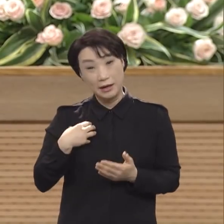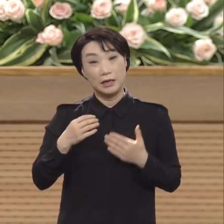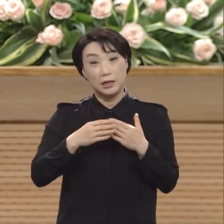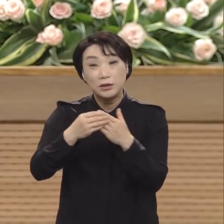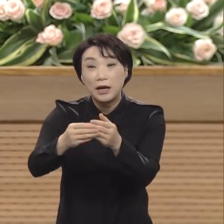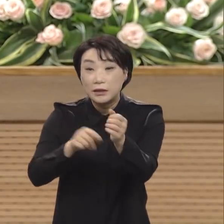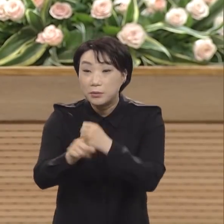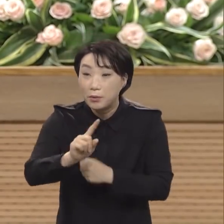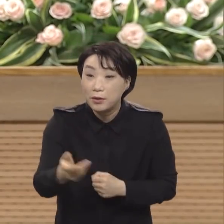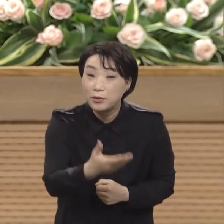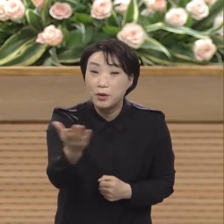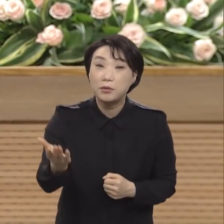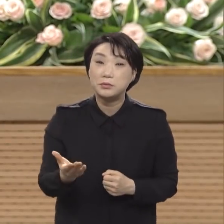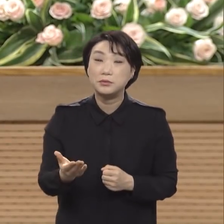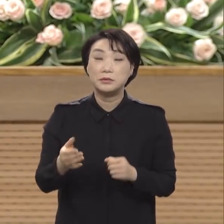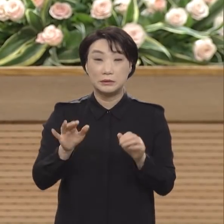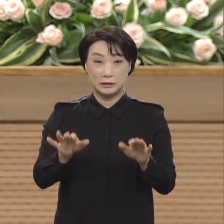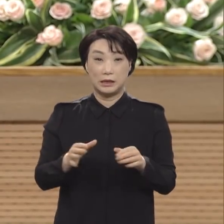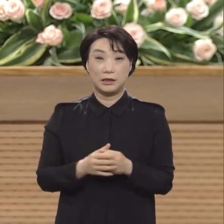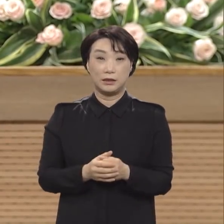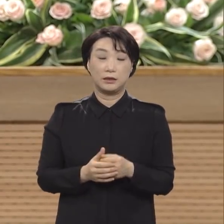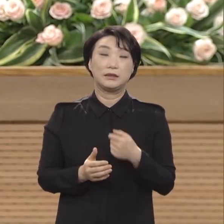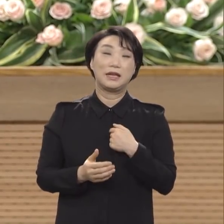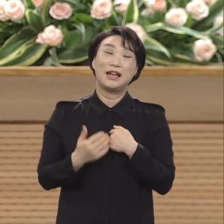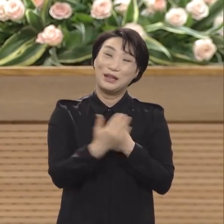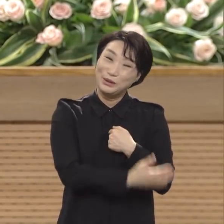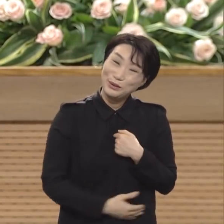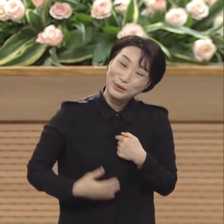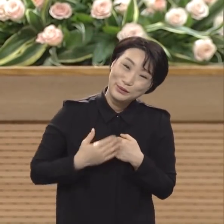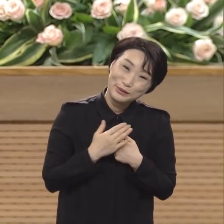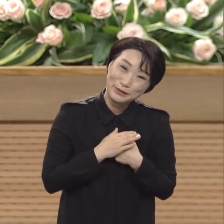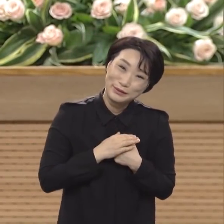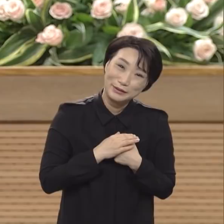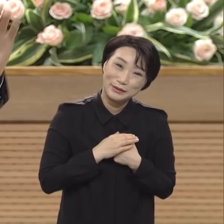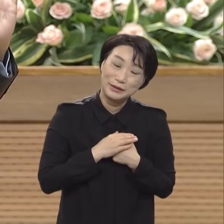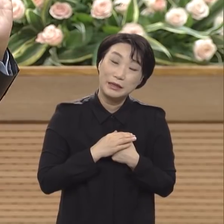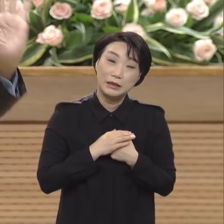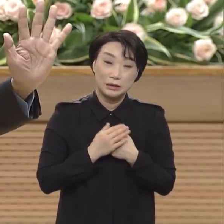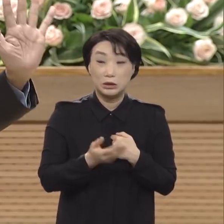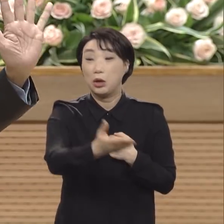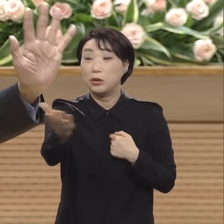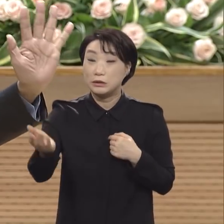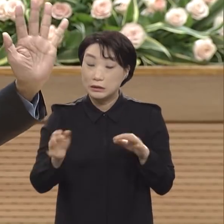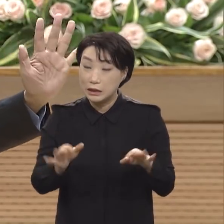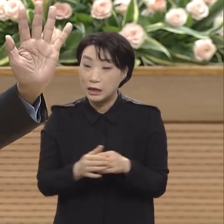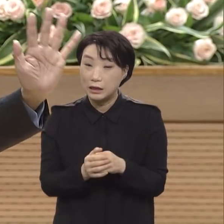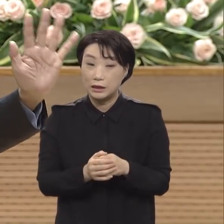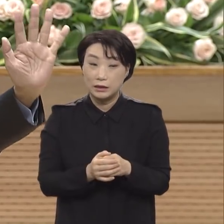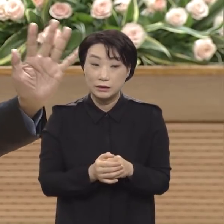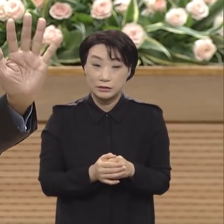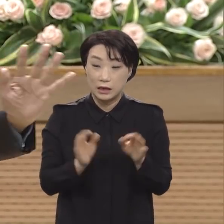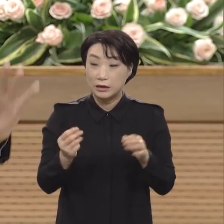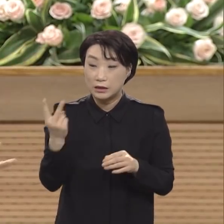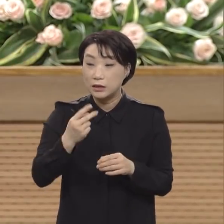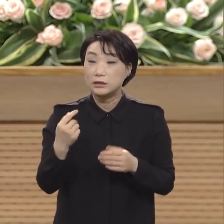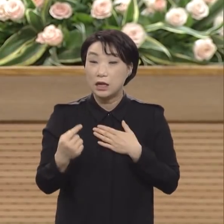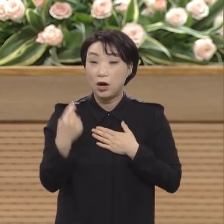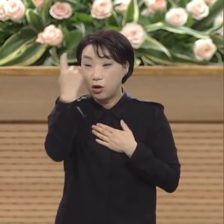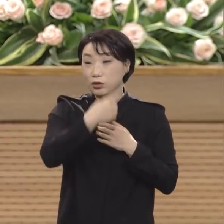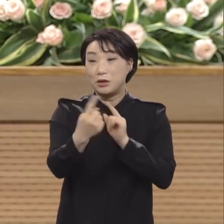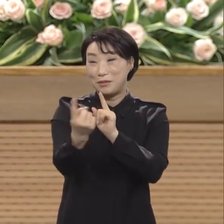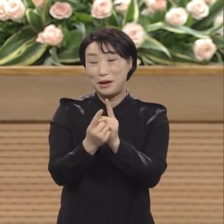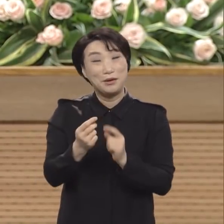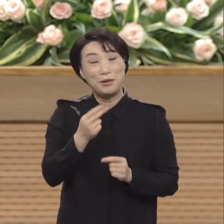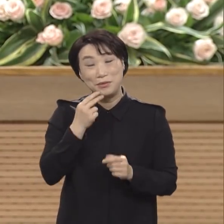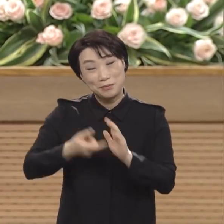말이 무슨 말이냐? 내 육신은 너들이 다시 얼굴을 보지 못할